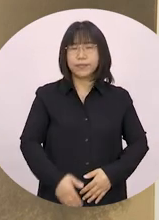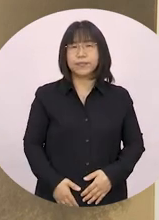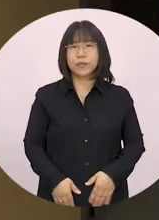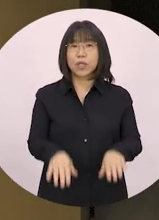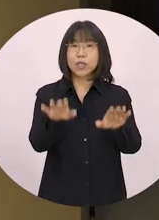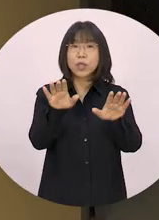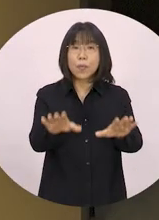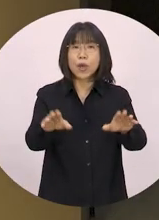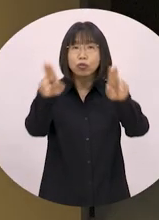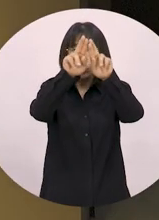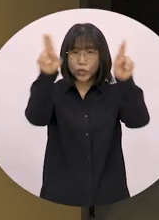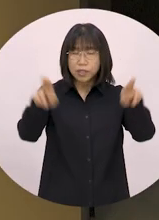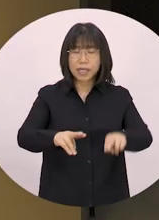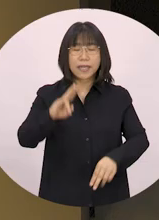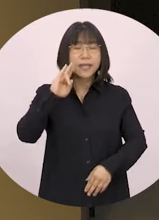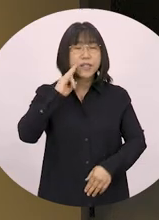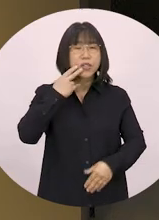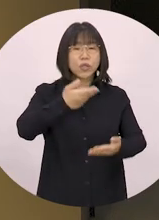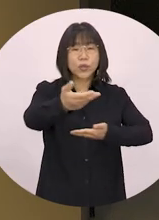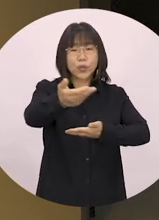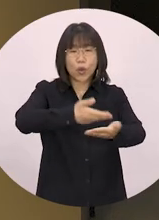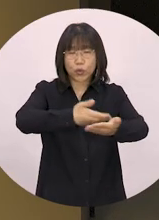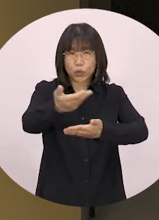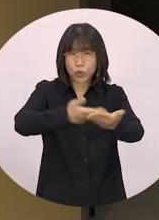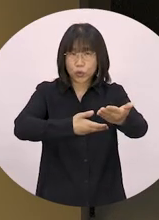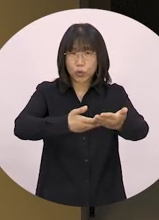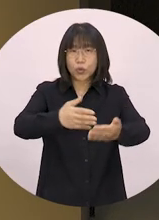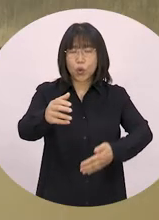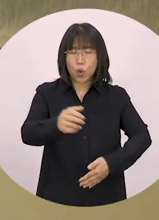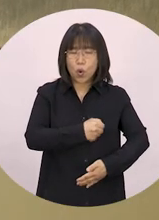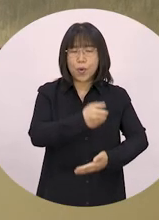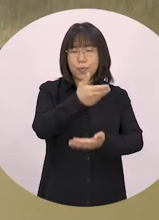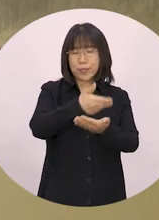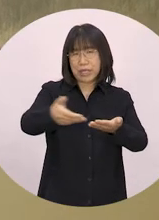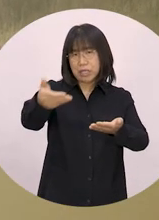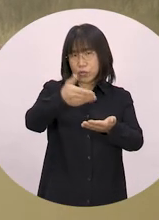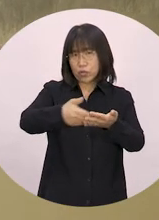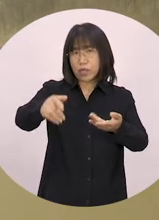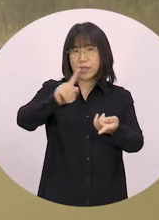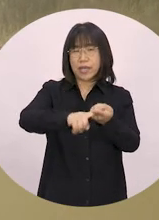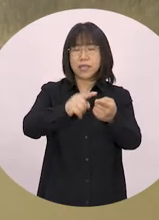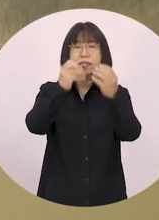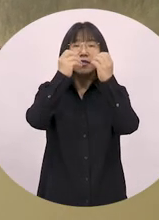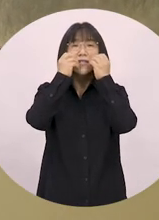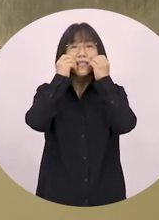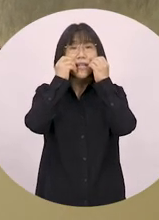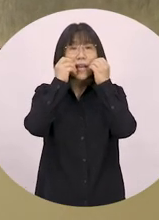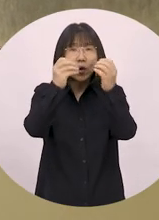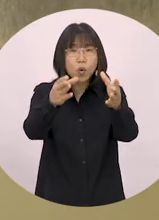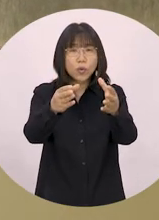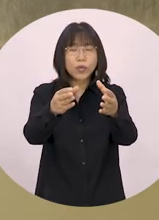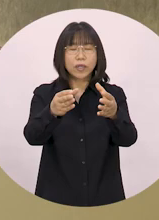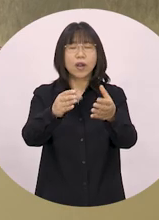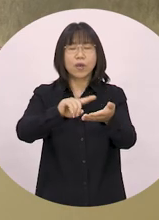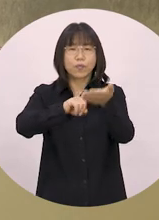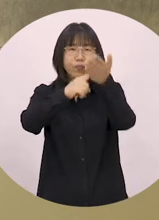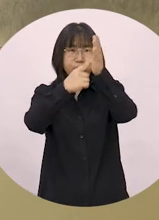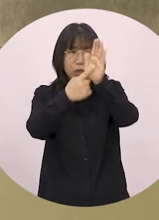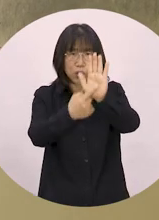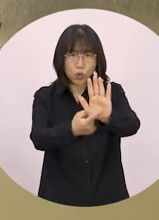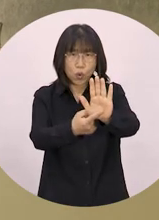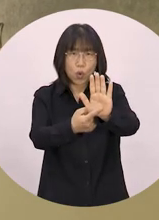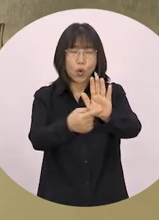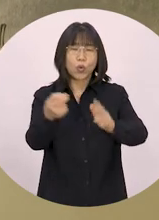마련했습니다. 이번 국제예술 교류를 통하여 우리 미술문화에 대한 새로운 시각을